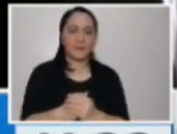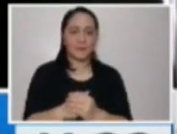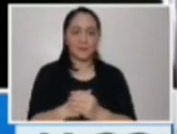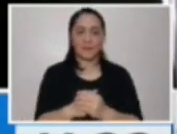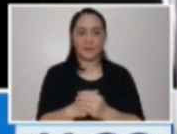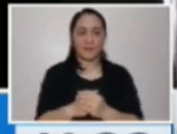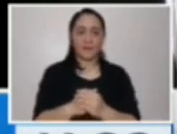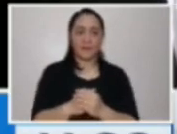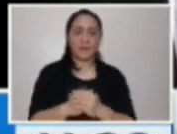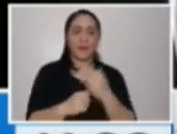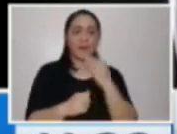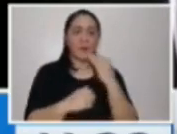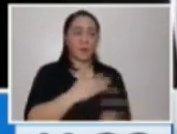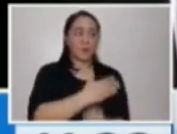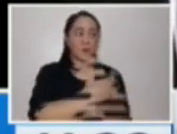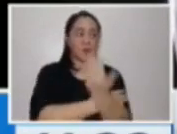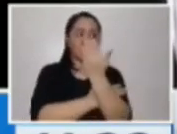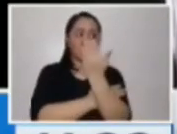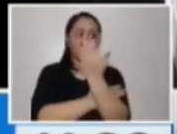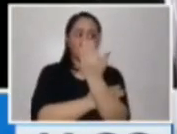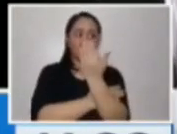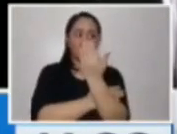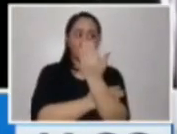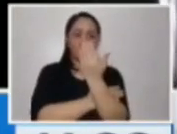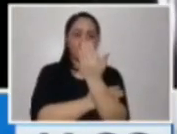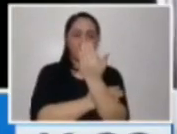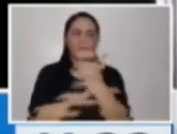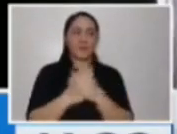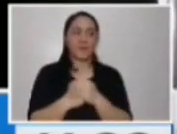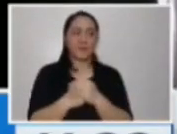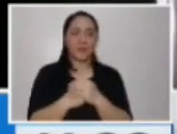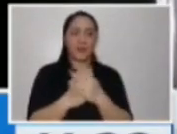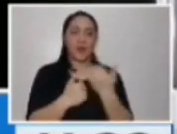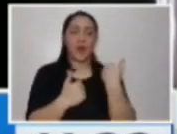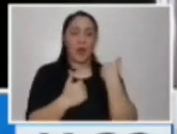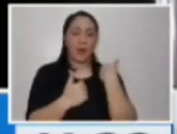Or 0.03%, ano ho ba talaga ito?